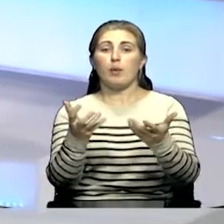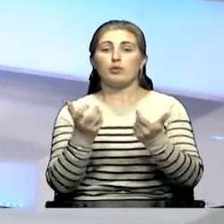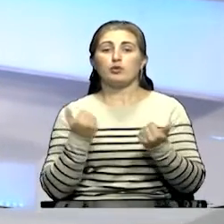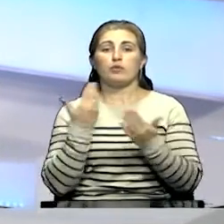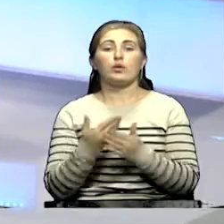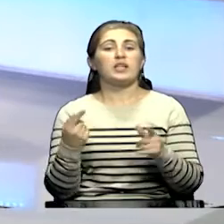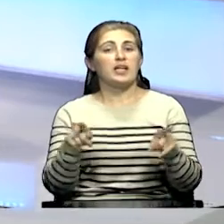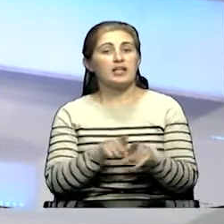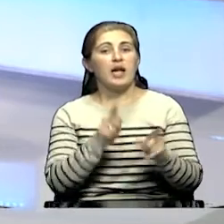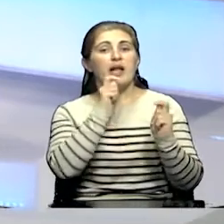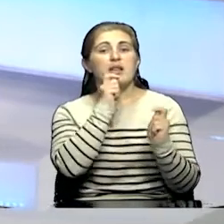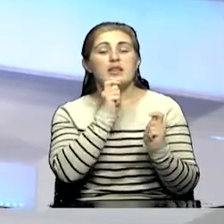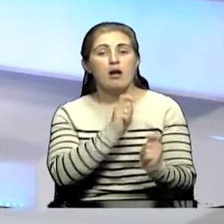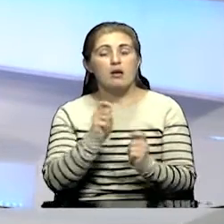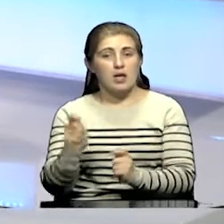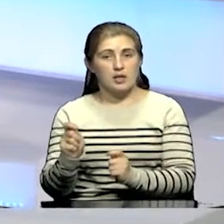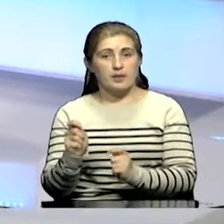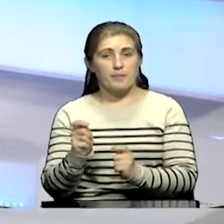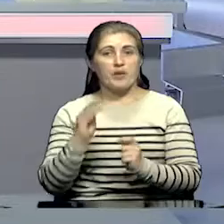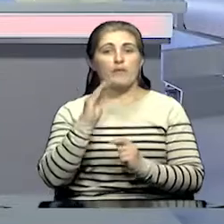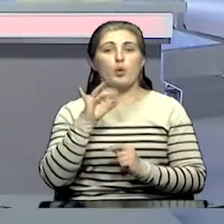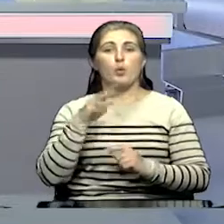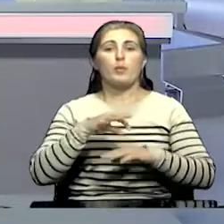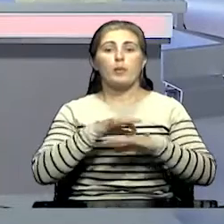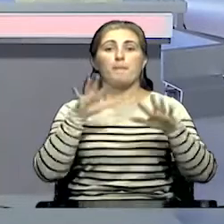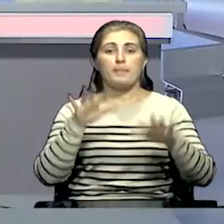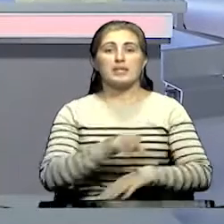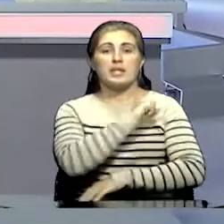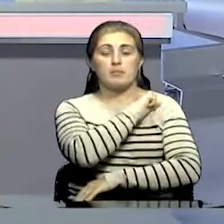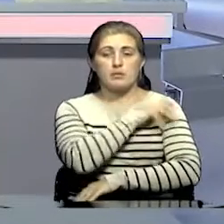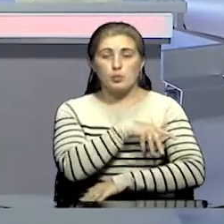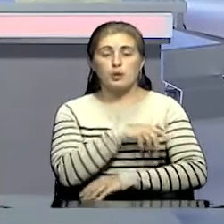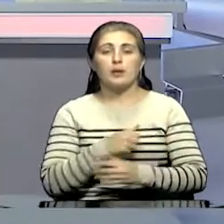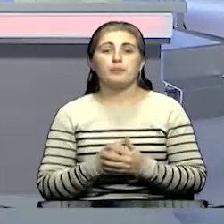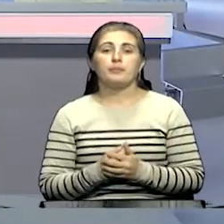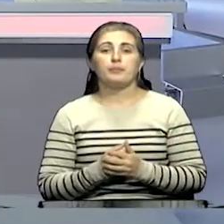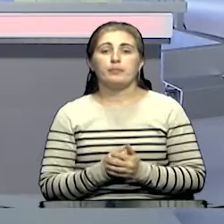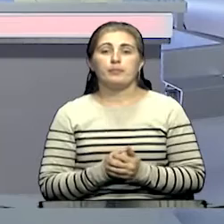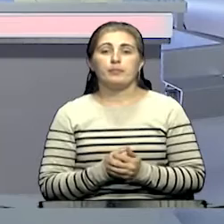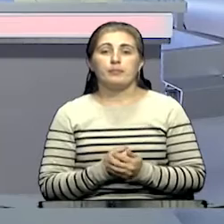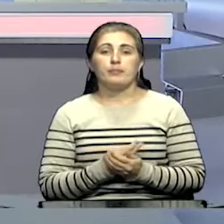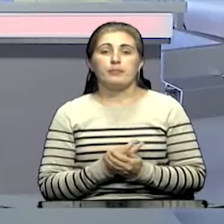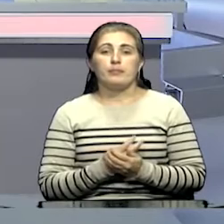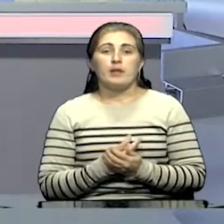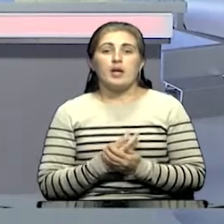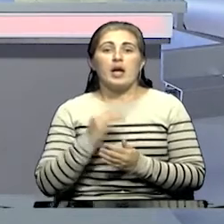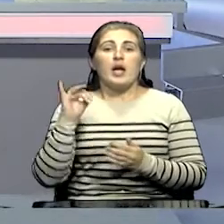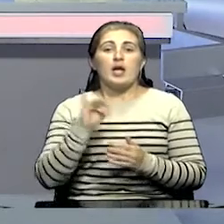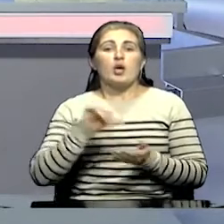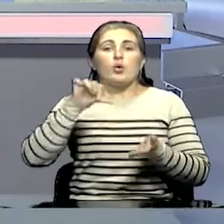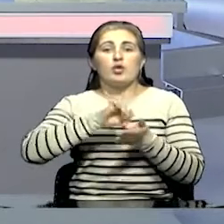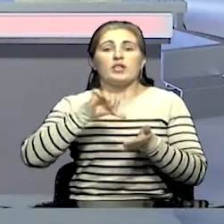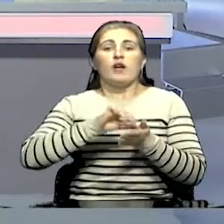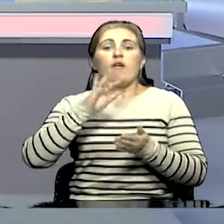награды форум проходил сам петербурге и вы часто участвовали